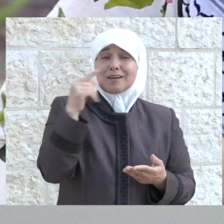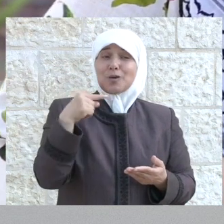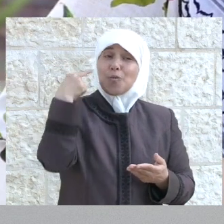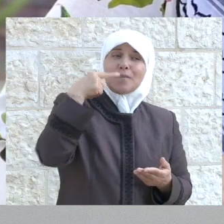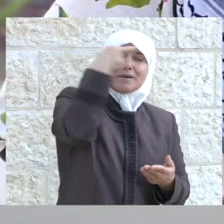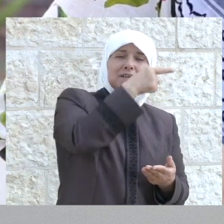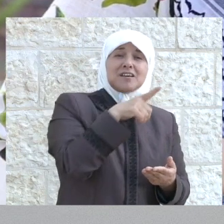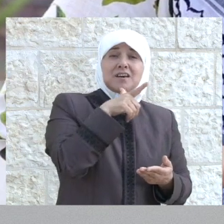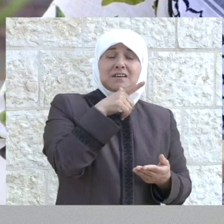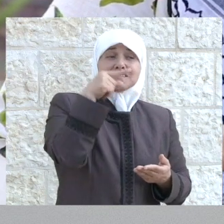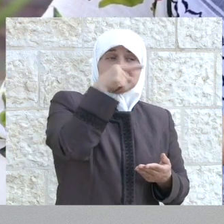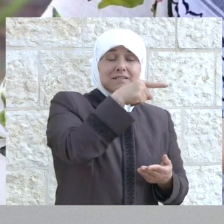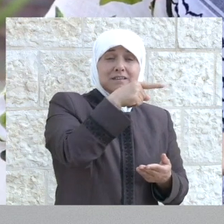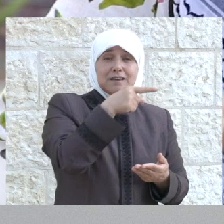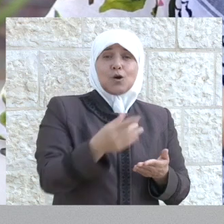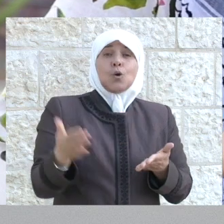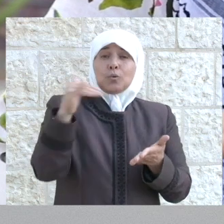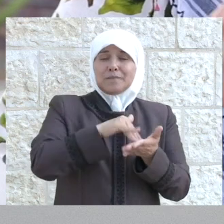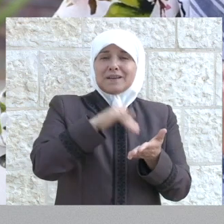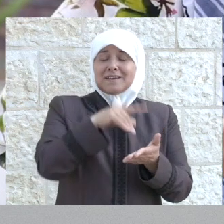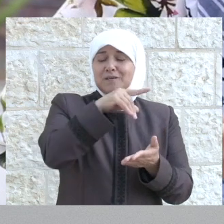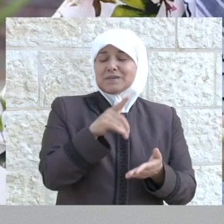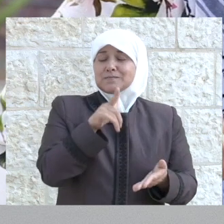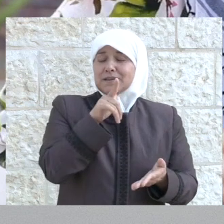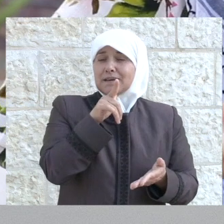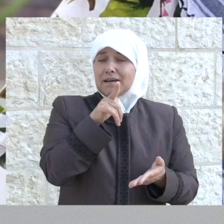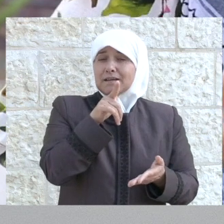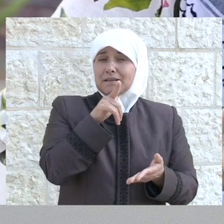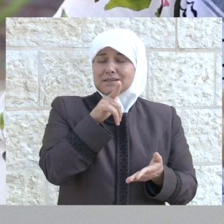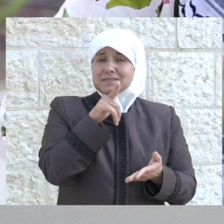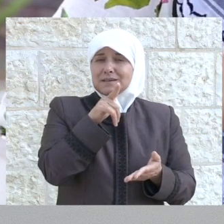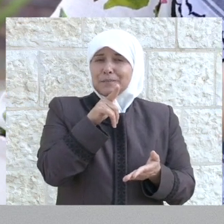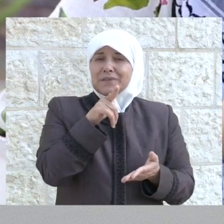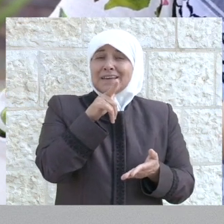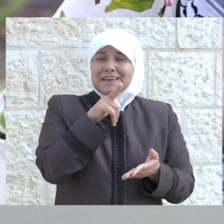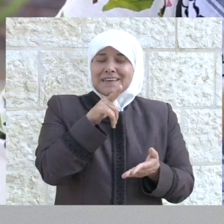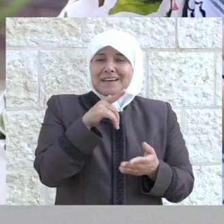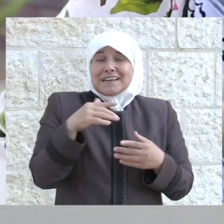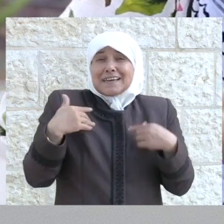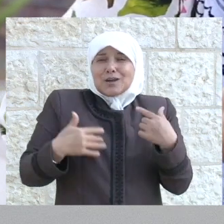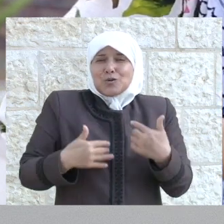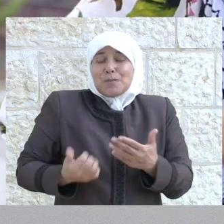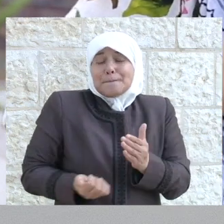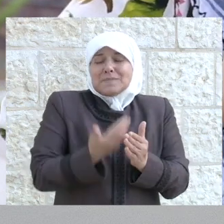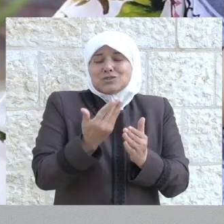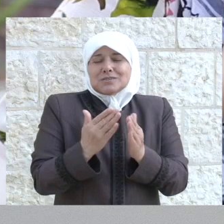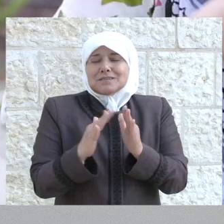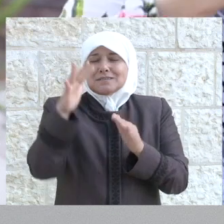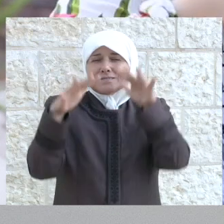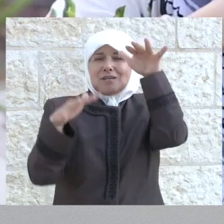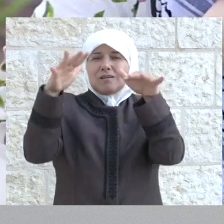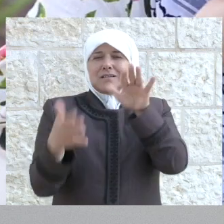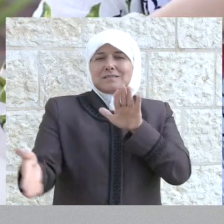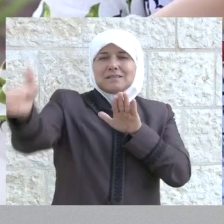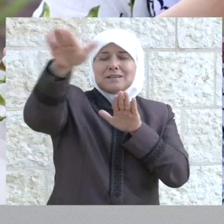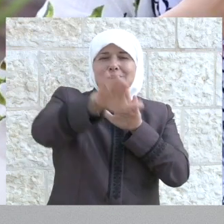أول ما قرأت الرواية شعرت إني اتسلقت الجبل كمان مرة، استطاع إنه يعبر عن شغلات كثيرة كنت أشعر بها